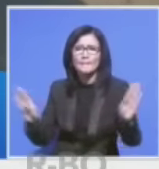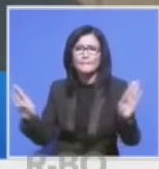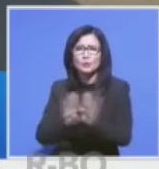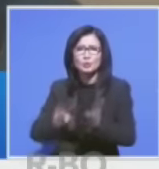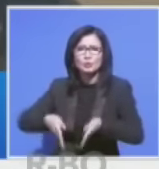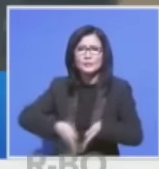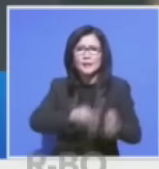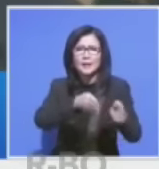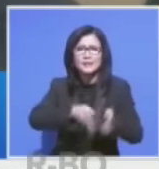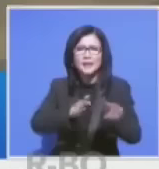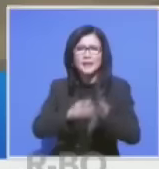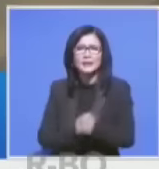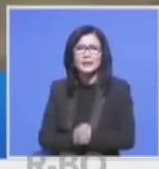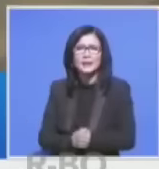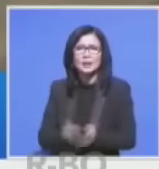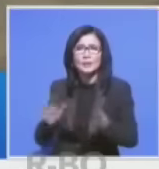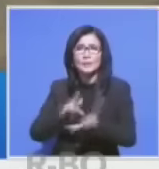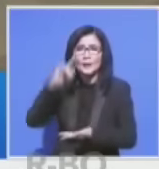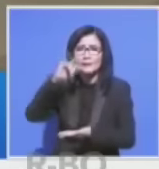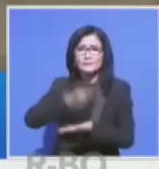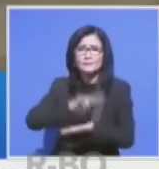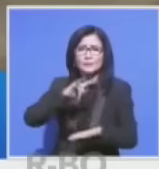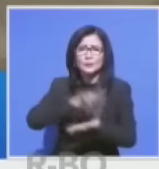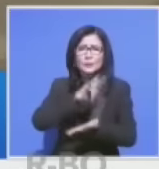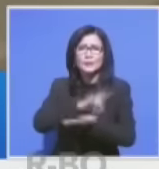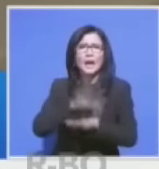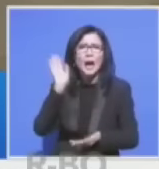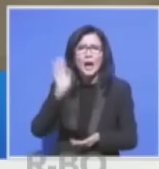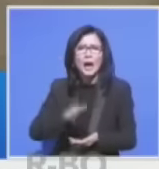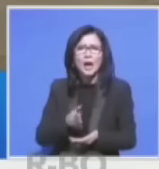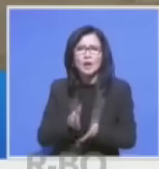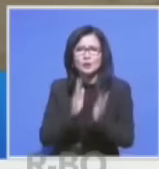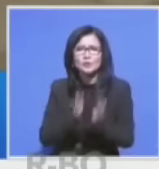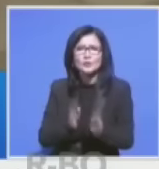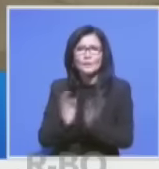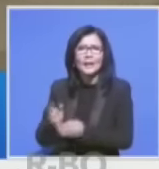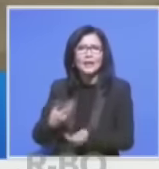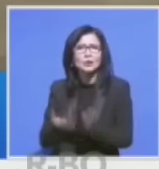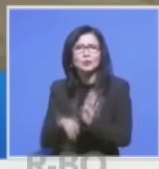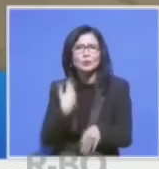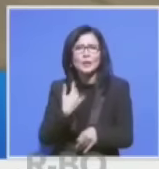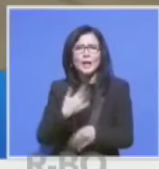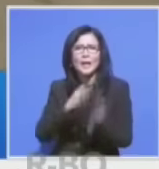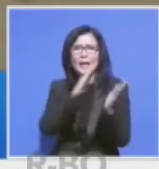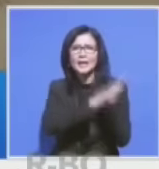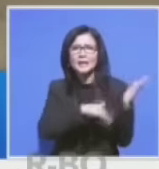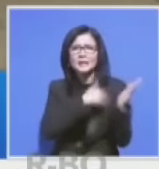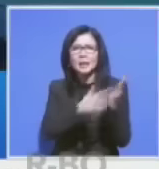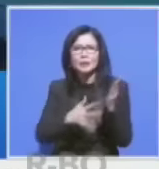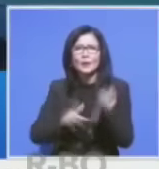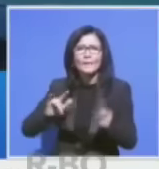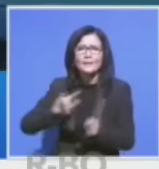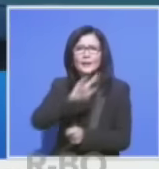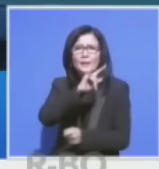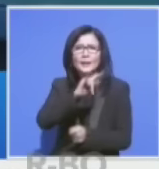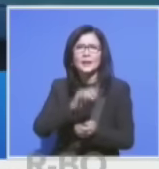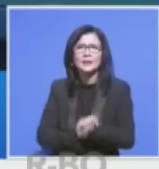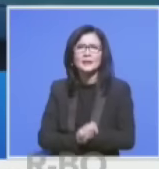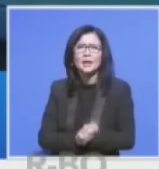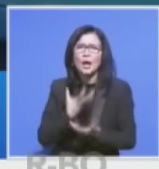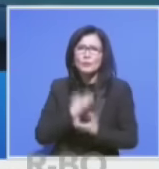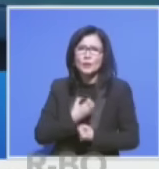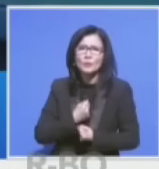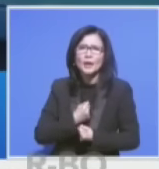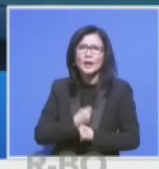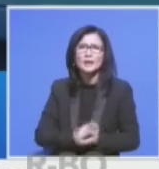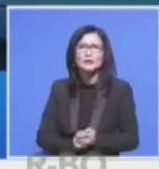jalan. Sejumlah maskapai dari dan ke London pun terpaksa mengatur ulang jadwal penerbangan. CEO Bandara London berharap polisi dan Angkatan Laut